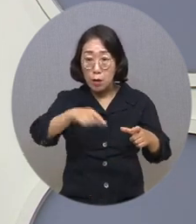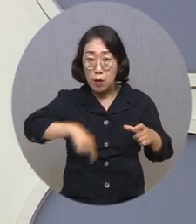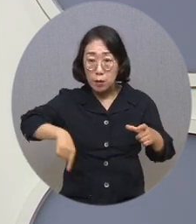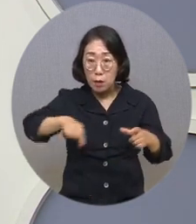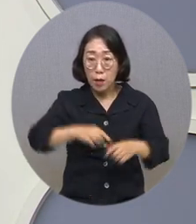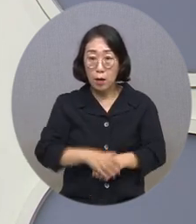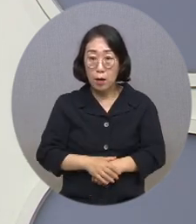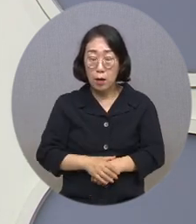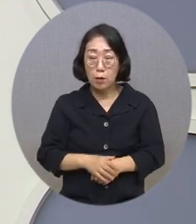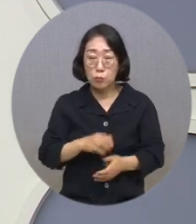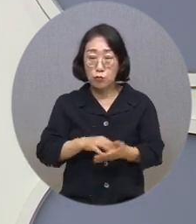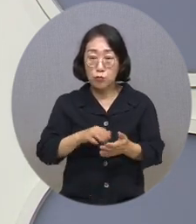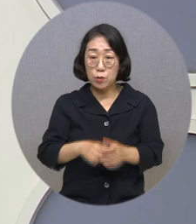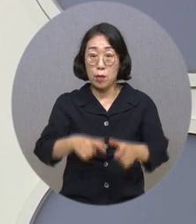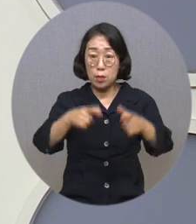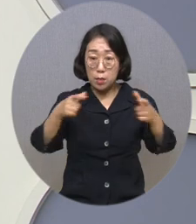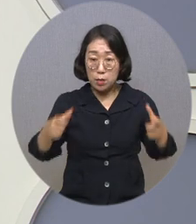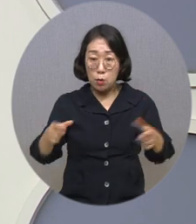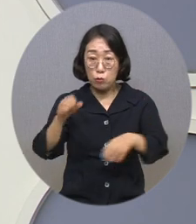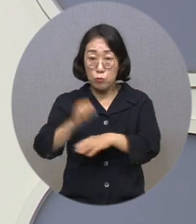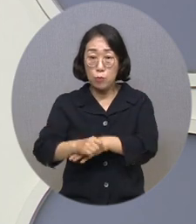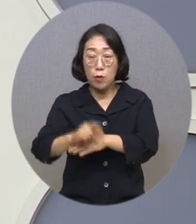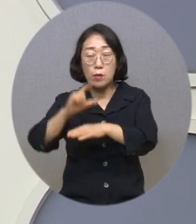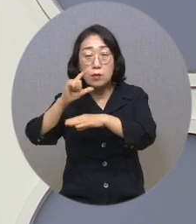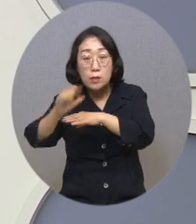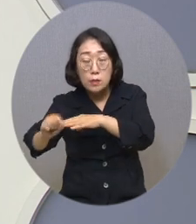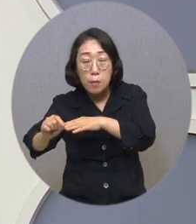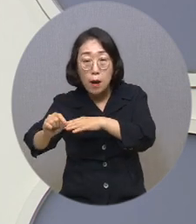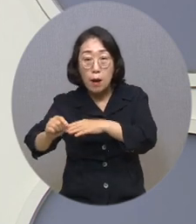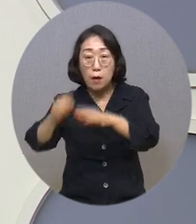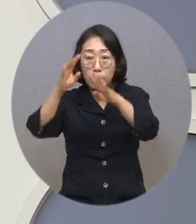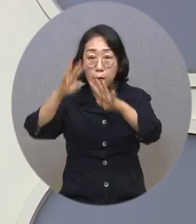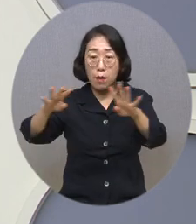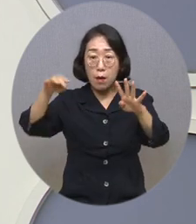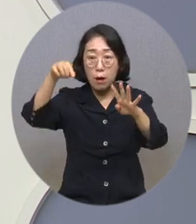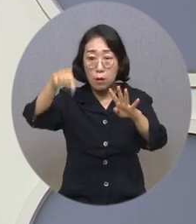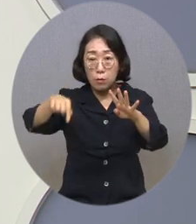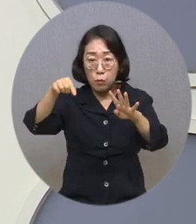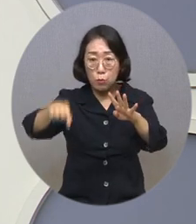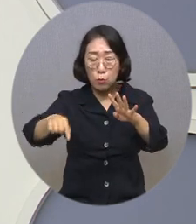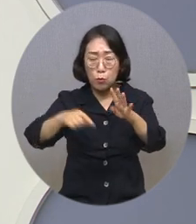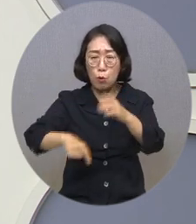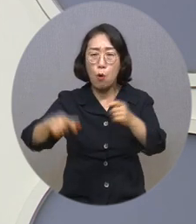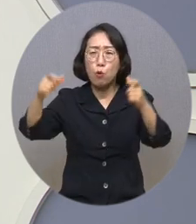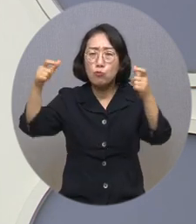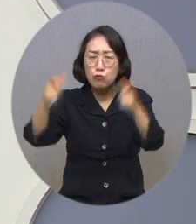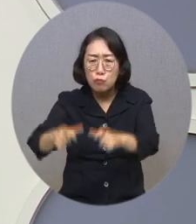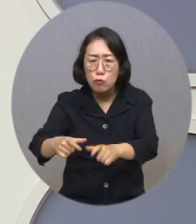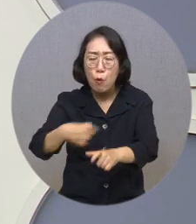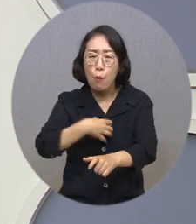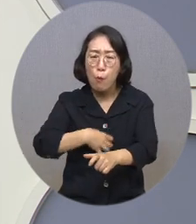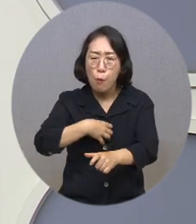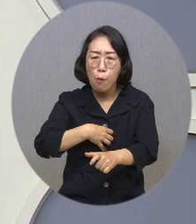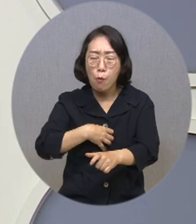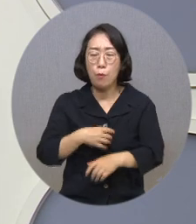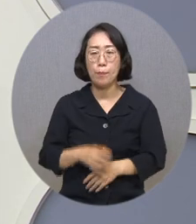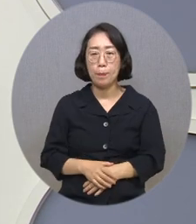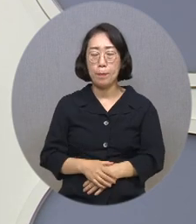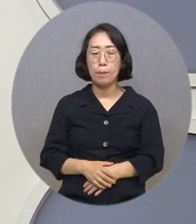아니냐. 그렇죠. 이제 이런 이제 관점인데 저는 이걸 해결방안이 있다고 봅니다. 그게 뭐냐면